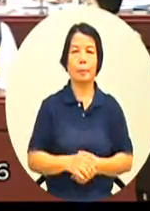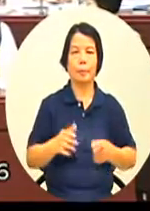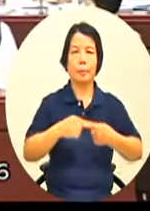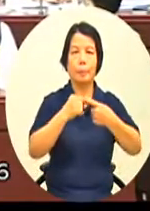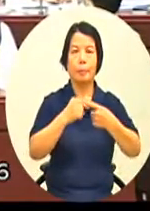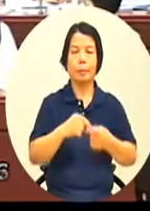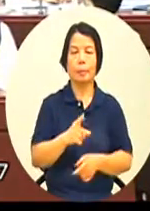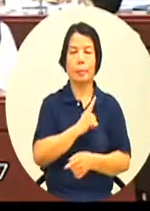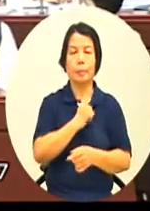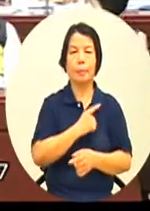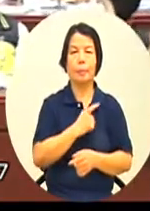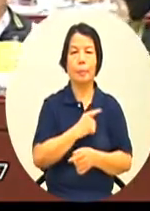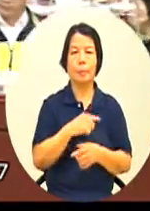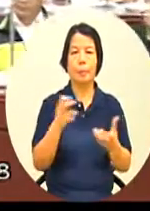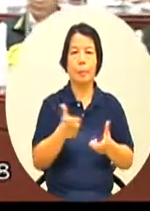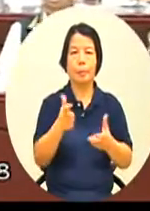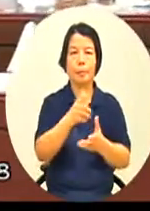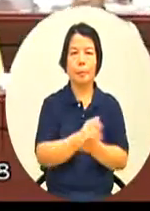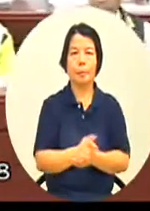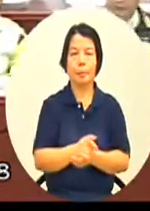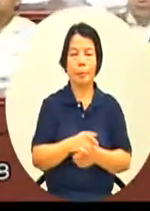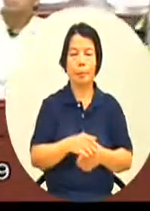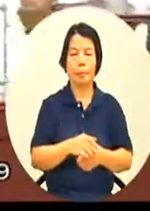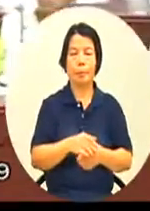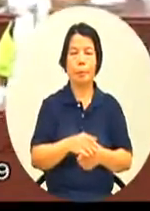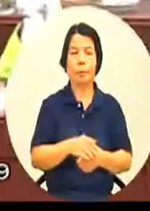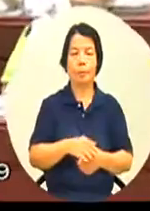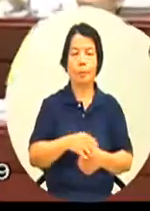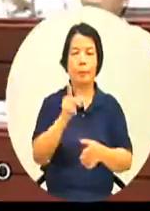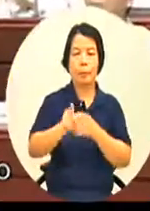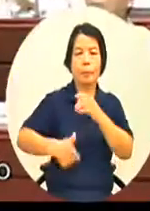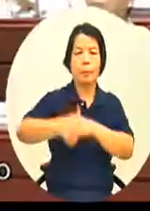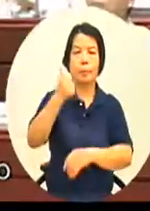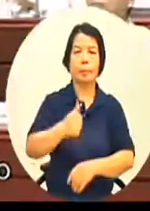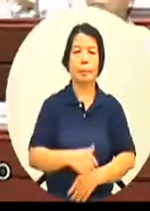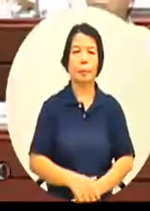行政科，我们科长宋旺龙盛科长。 好。